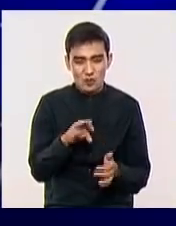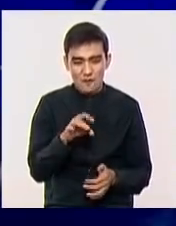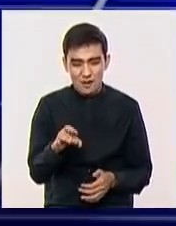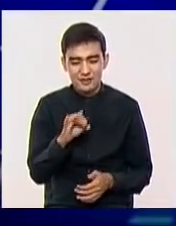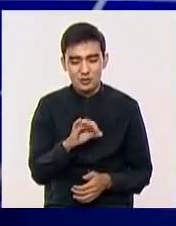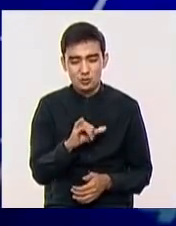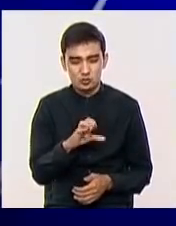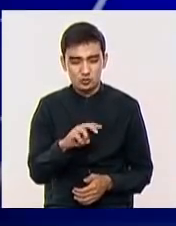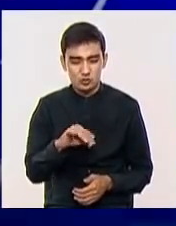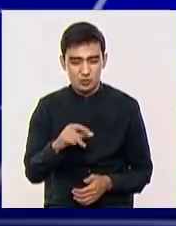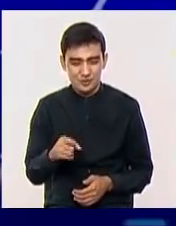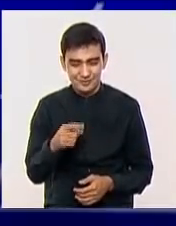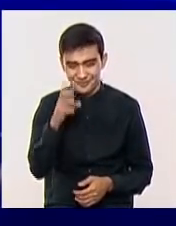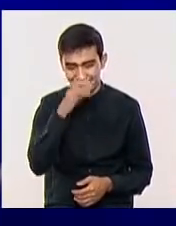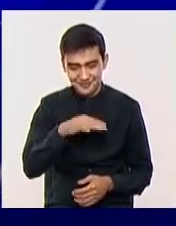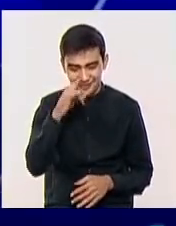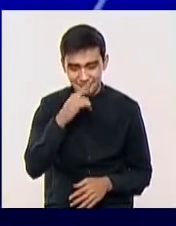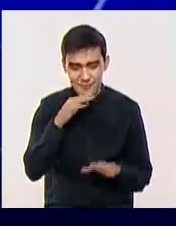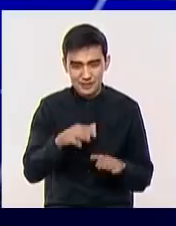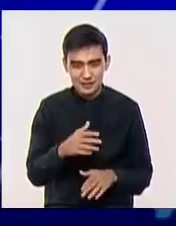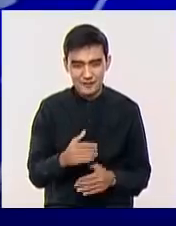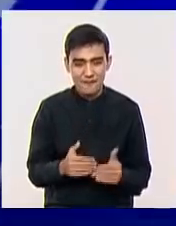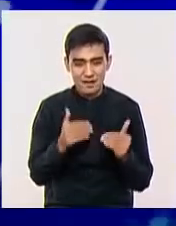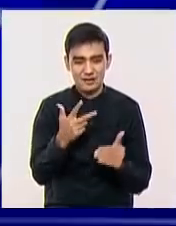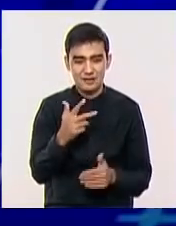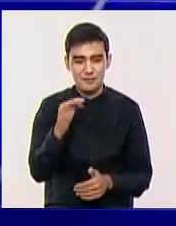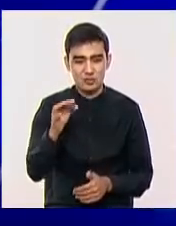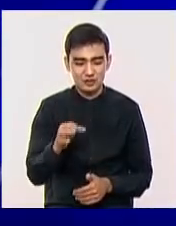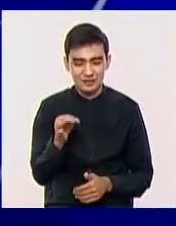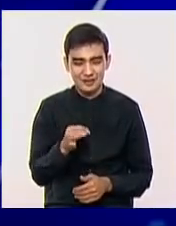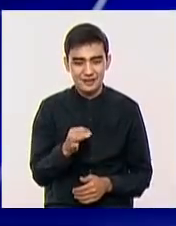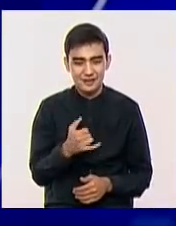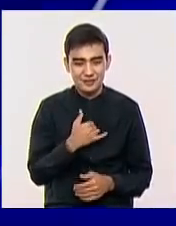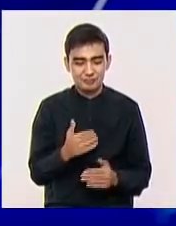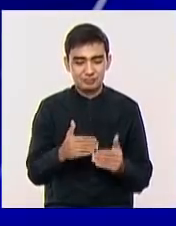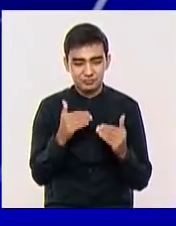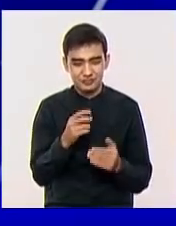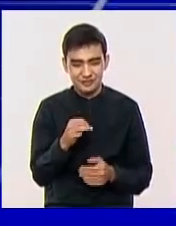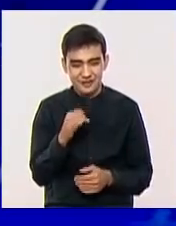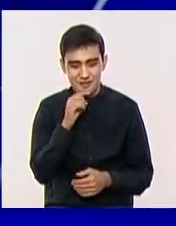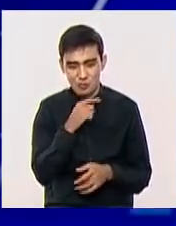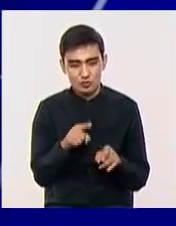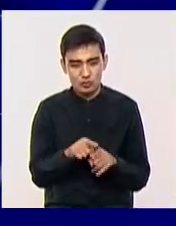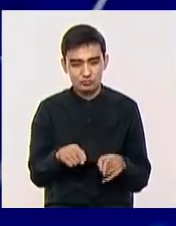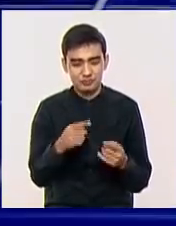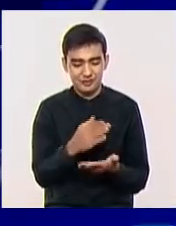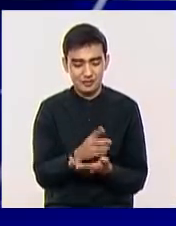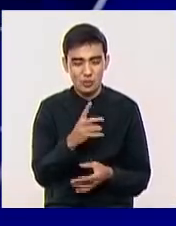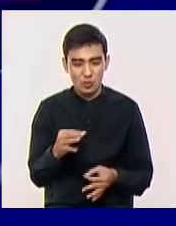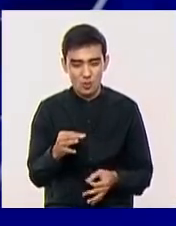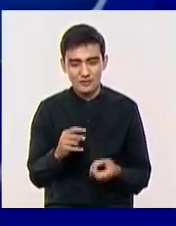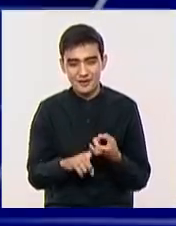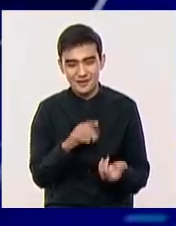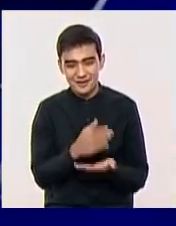услуг, произведенных в нашей стране, выросла на 3%. Проще говоря, настолько выросла и наша экономика. Но значит ли это, что